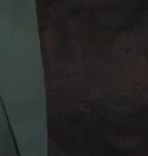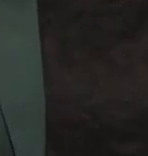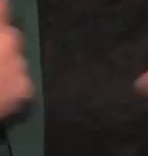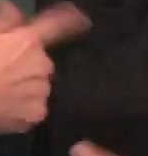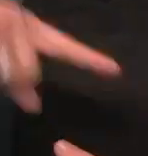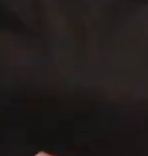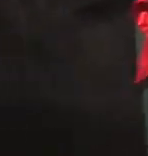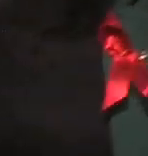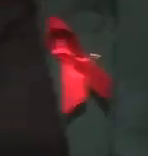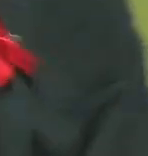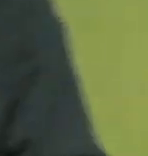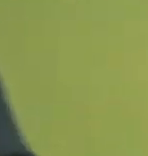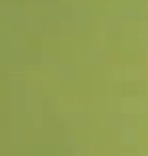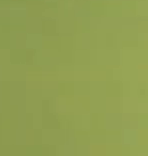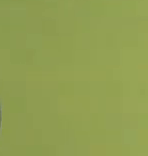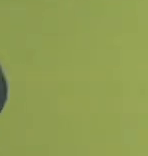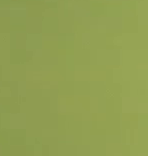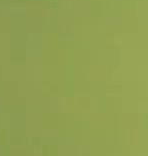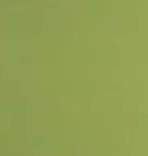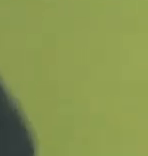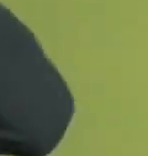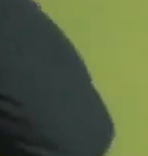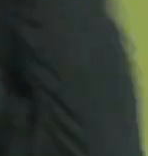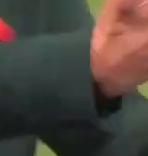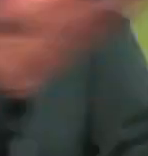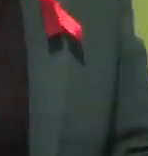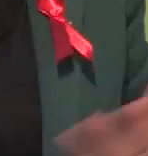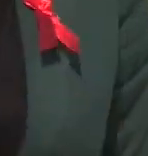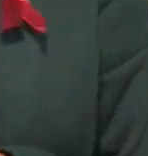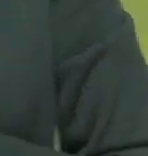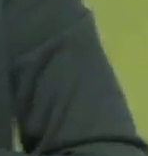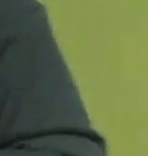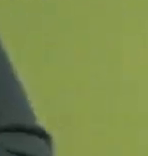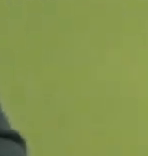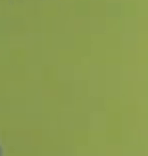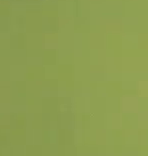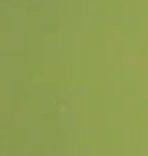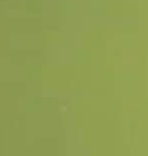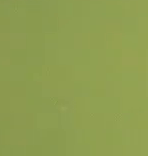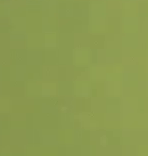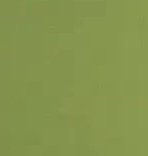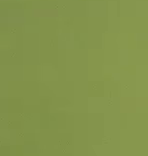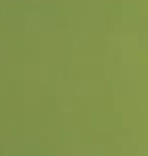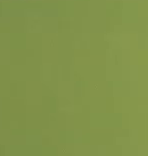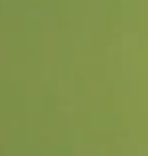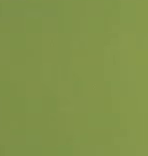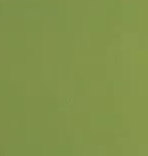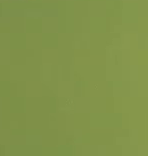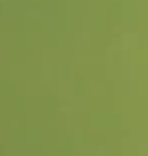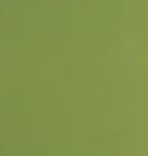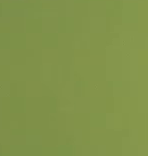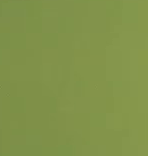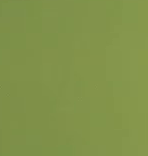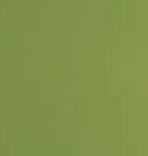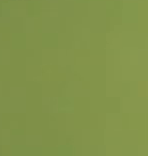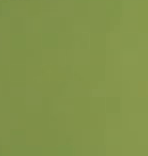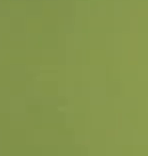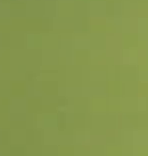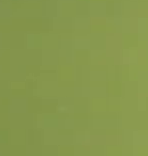das mit uns und nicht über uns gemacht wird. Und ich möchte nochmal sagen, ganz großen Dank aussprechen für den